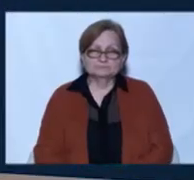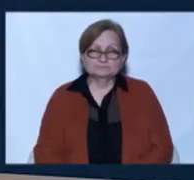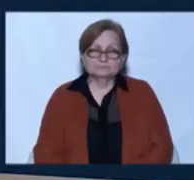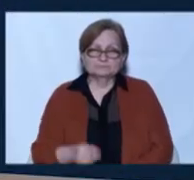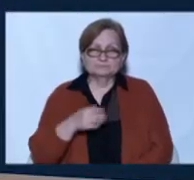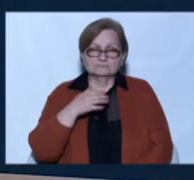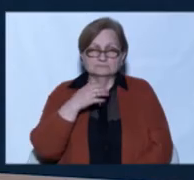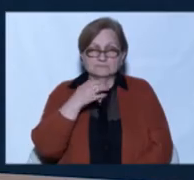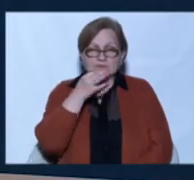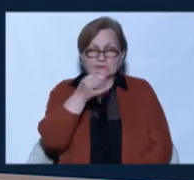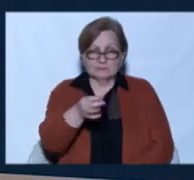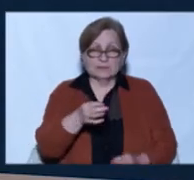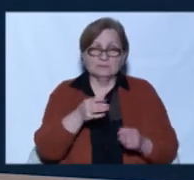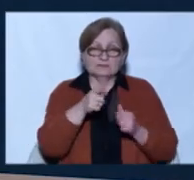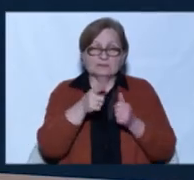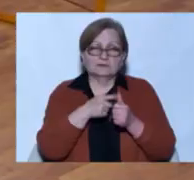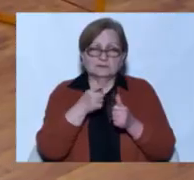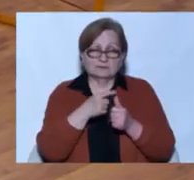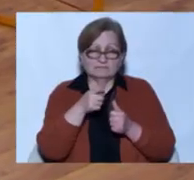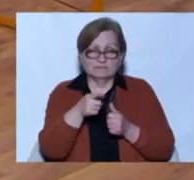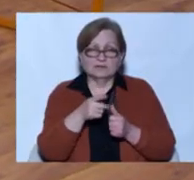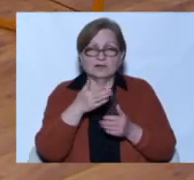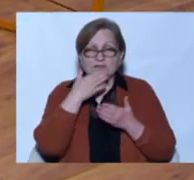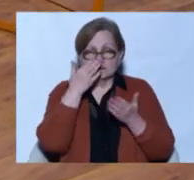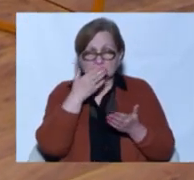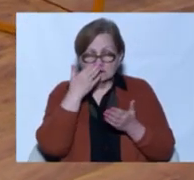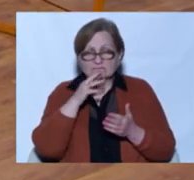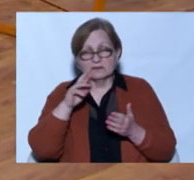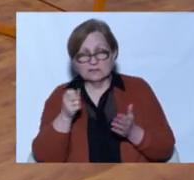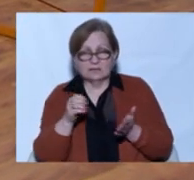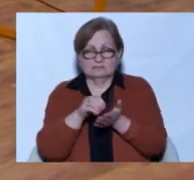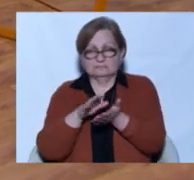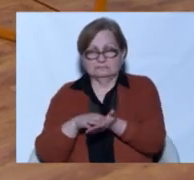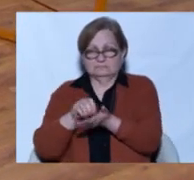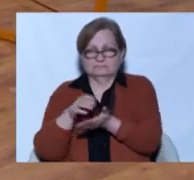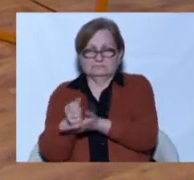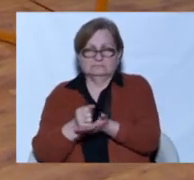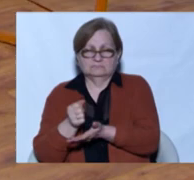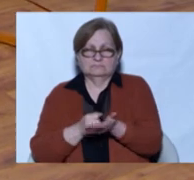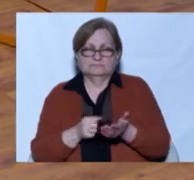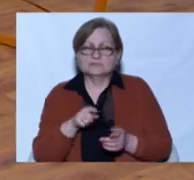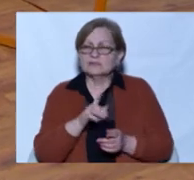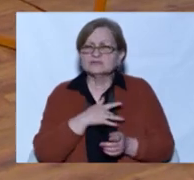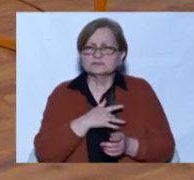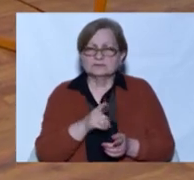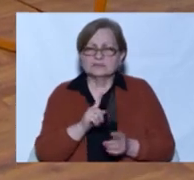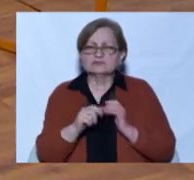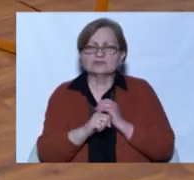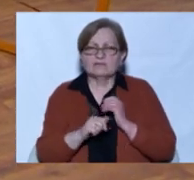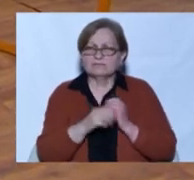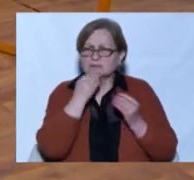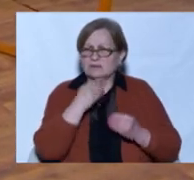შეგახსენებ, ამ მეთოდს ეწოდება კითხვა ჩანიშვნებით. და რას გულისხმობს ეს? რაში